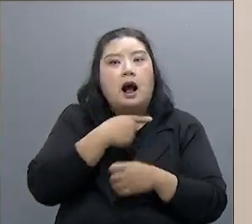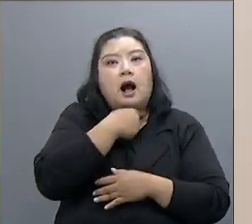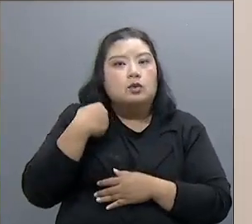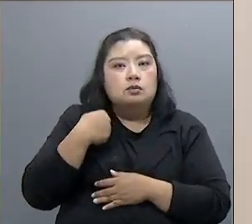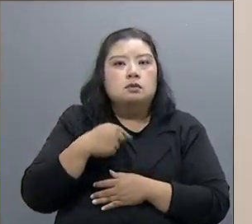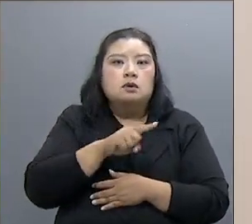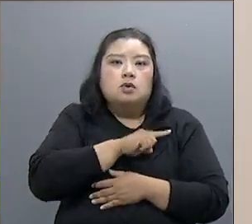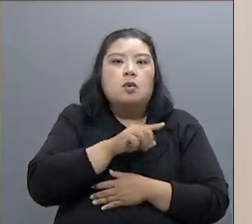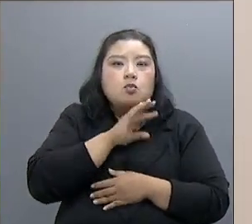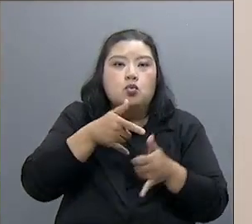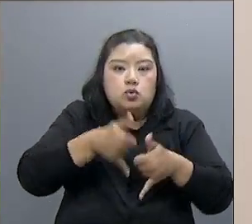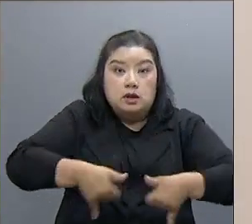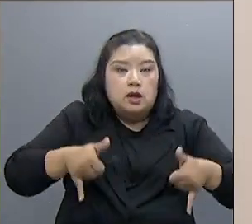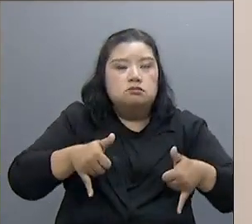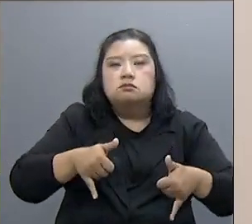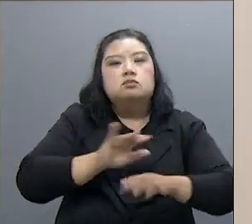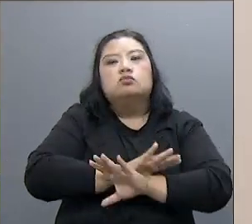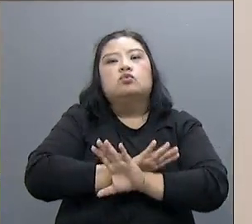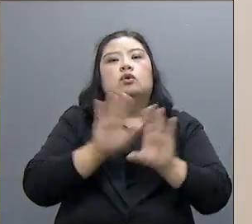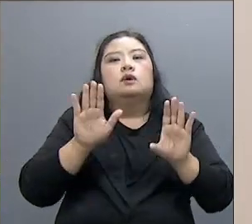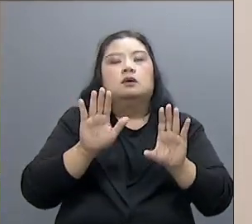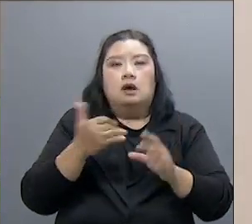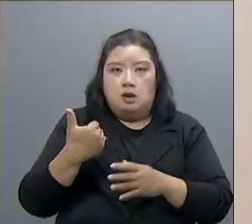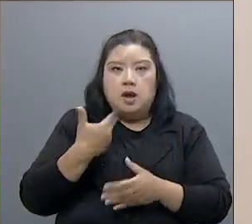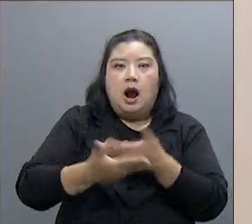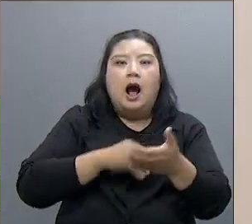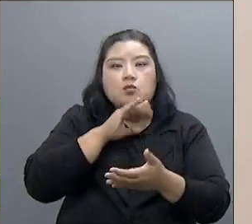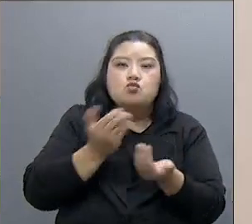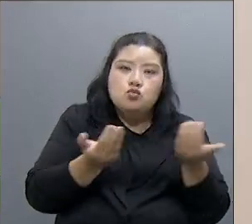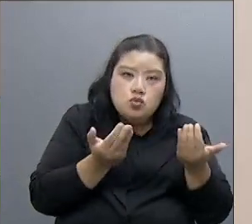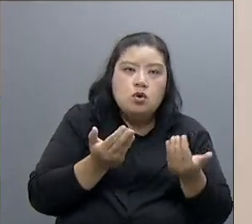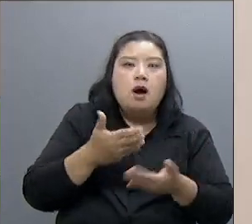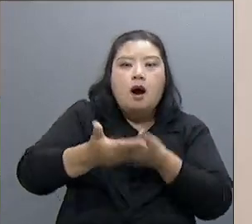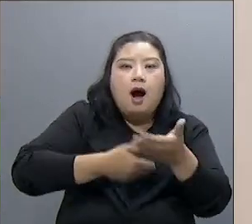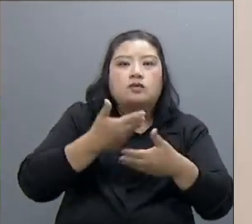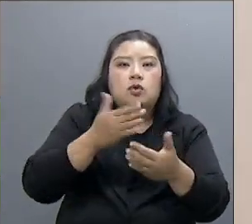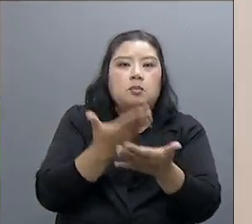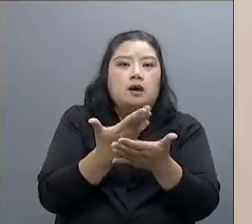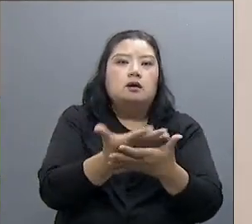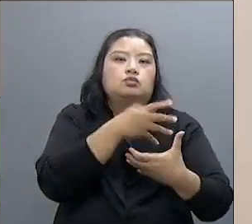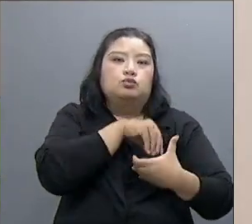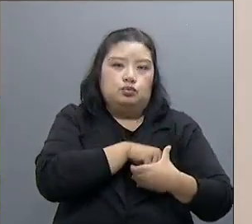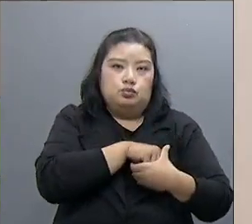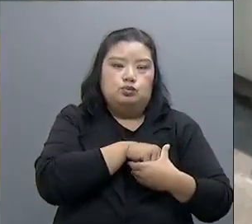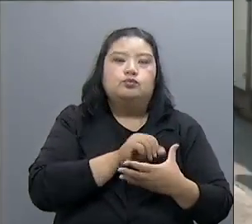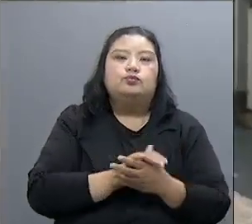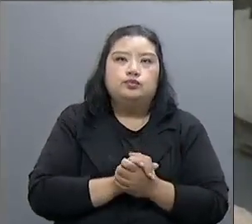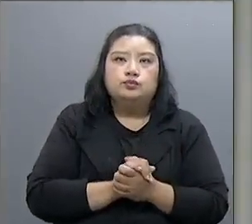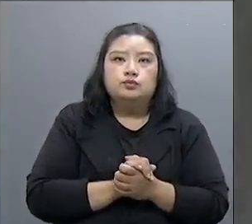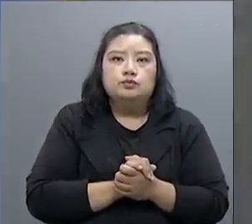ยงรายย่อยจำนวนหนึ่งต้องเลิกกิจการครับบางรายต้องขายลูกหมูและแม่พันธุ์ออกไปเพื่อให้มีรายได้เข้ามาบ้างครับ